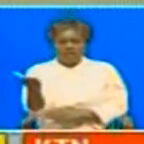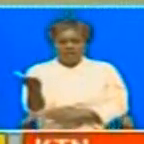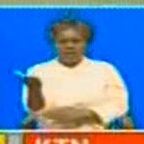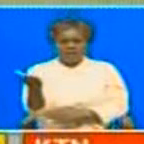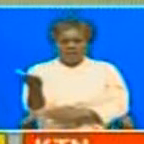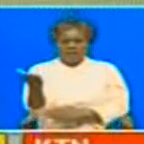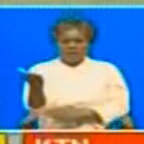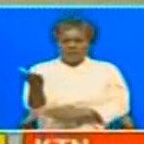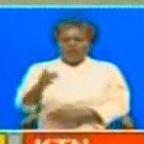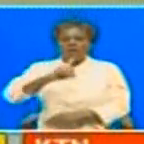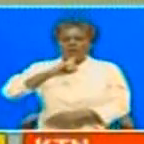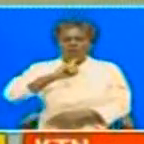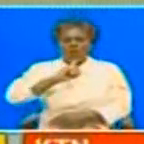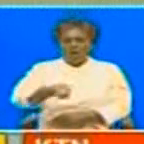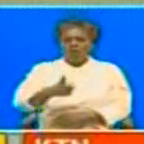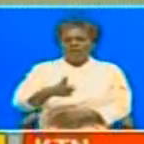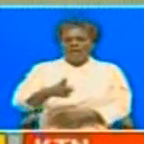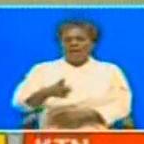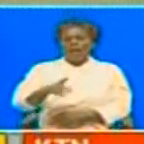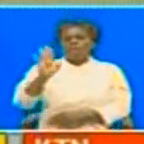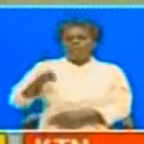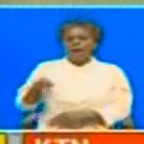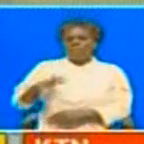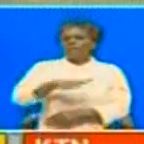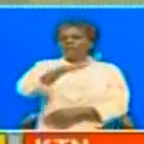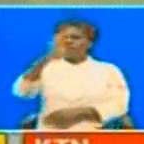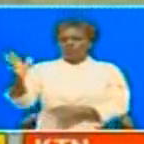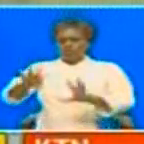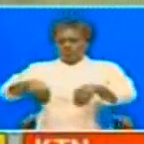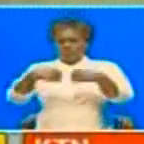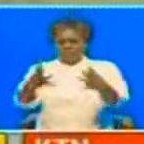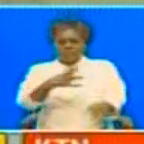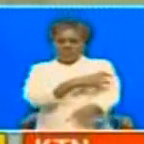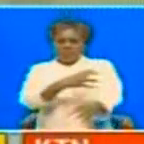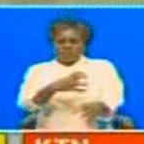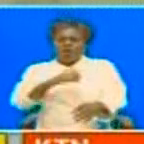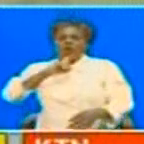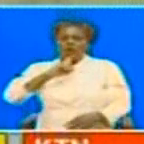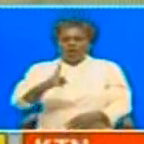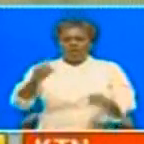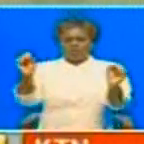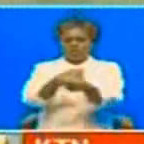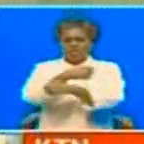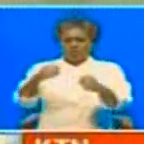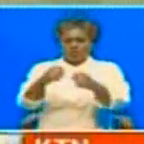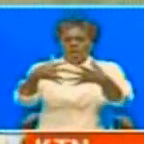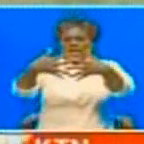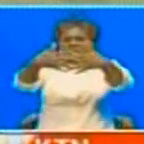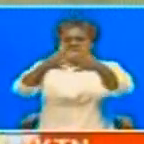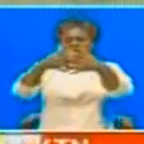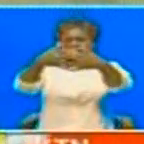iliachwa na agizo la waziri wa ardhi Charity Ngilu ya kulipa nguvu shule hiyo, agizo la kubomoa lango la nyumba